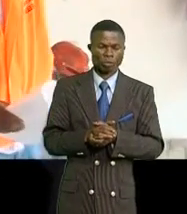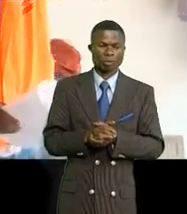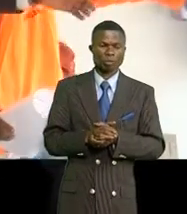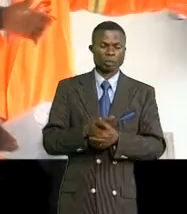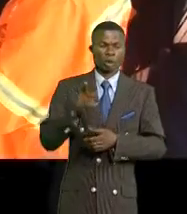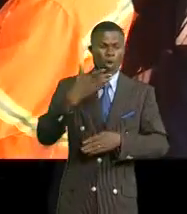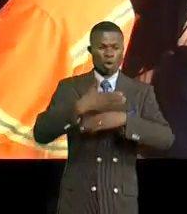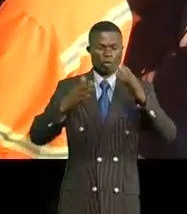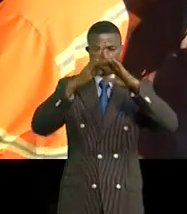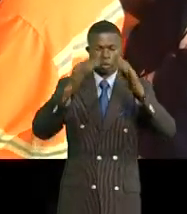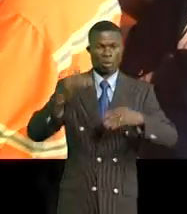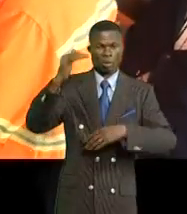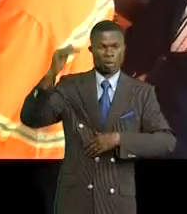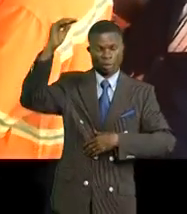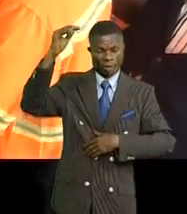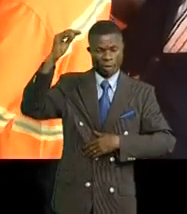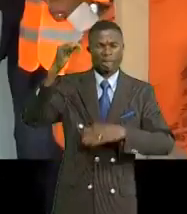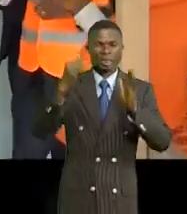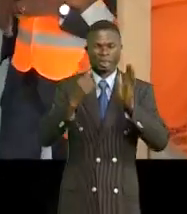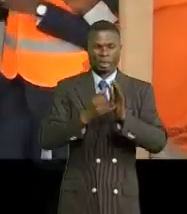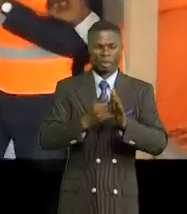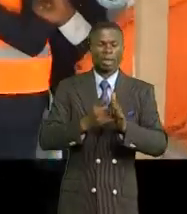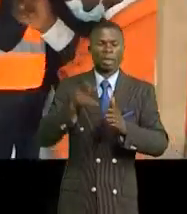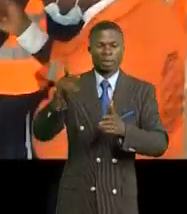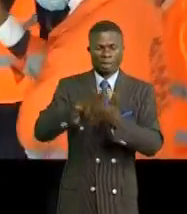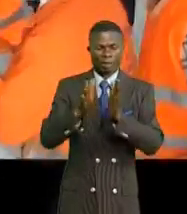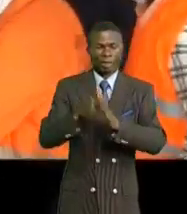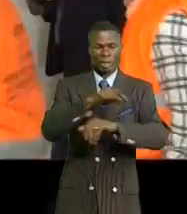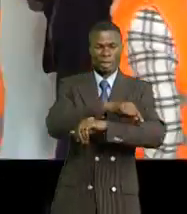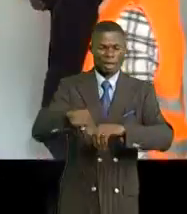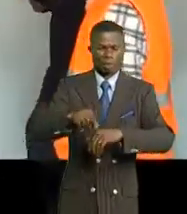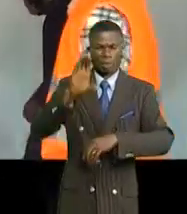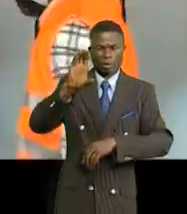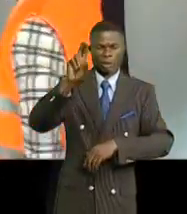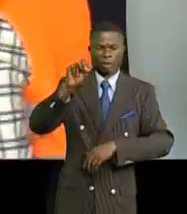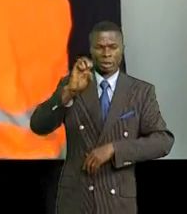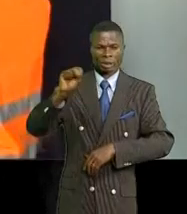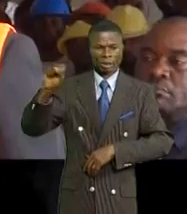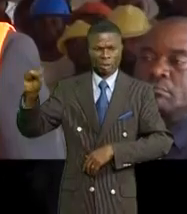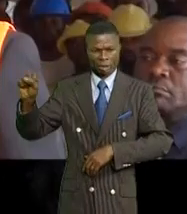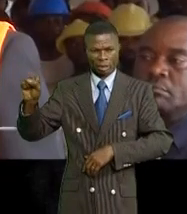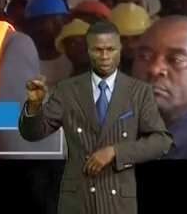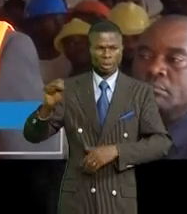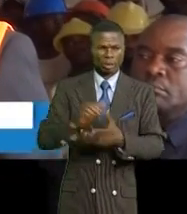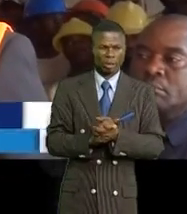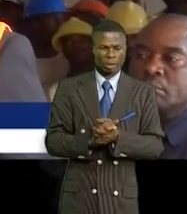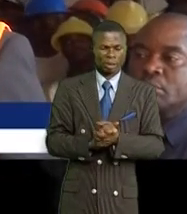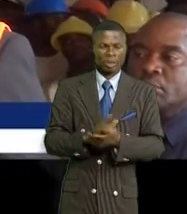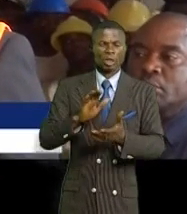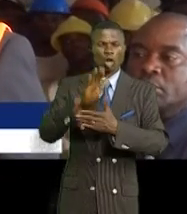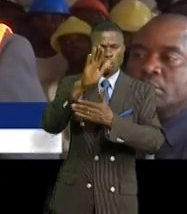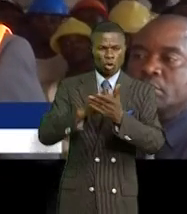la gestion des ressources humaines. La clé des voûtes serait la CNSAP. Nous ne pouvons pas prétendre à moderniser